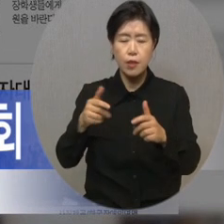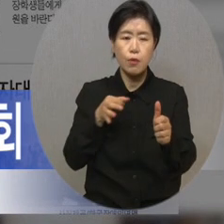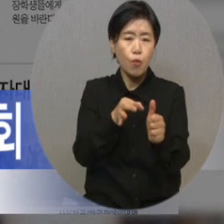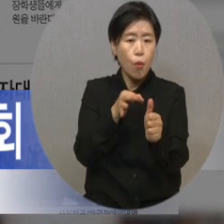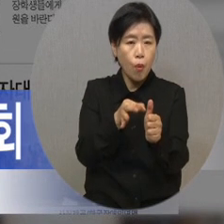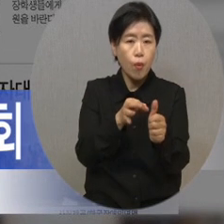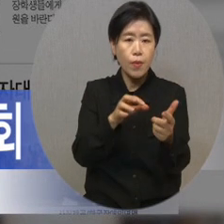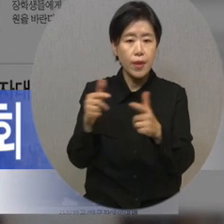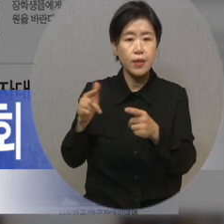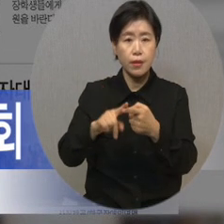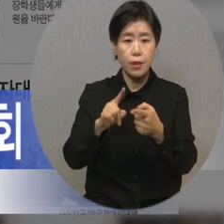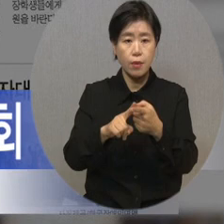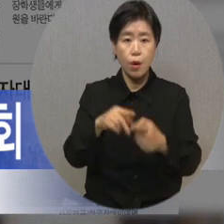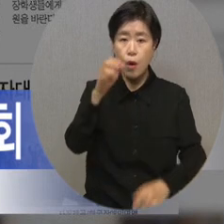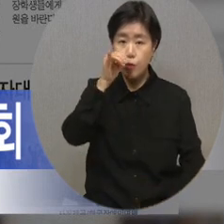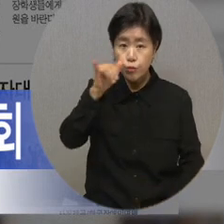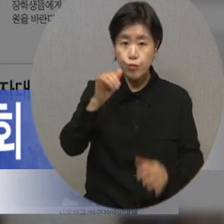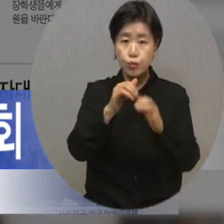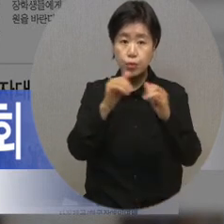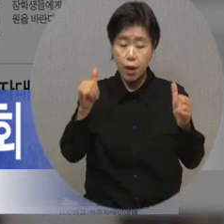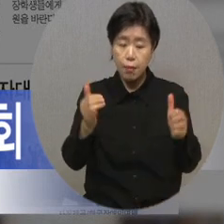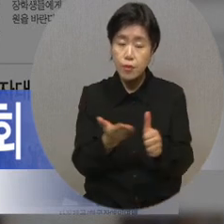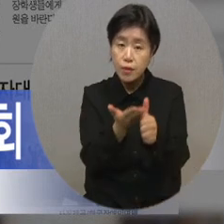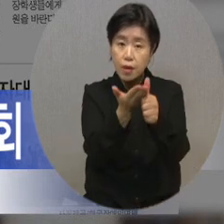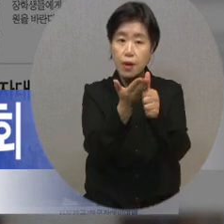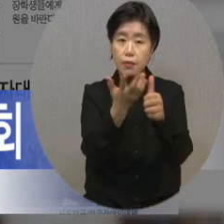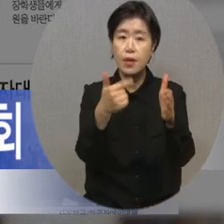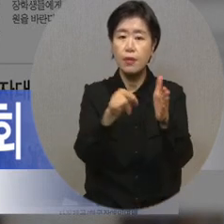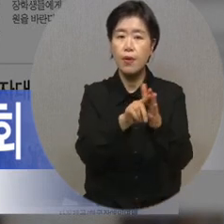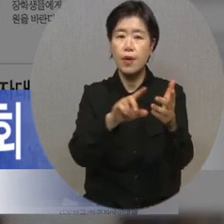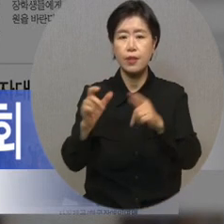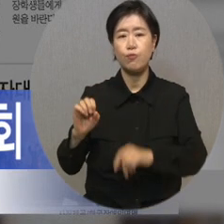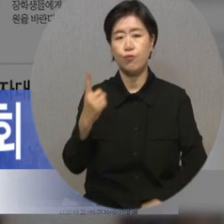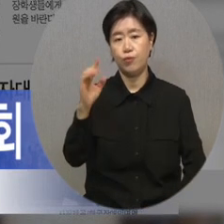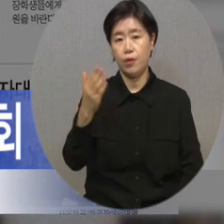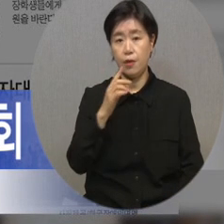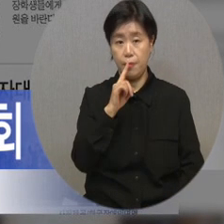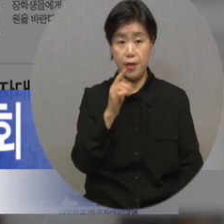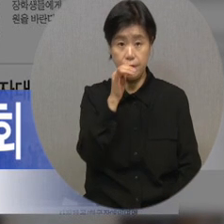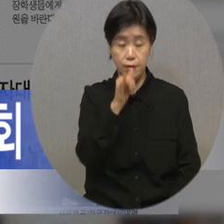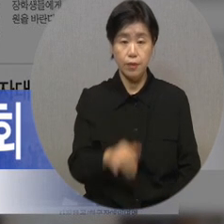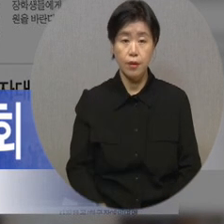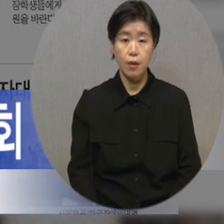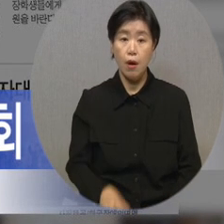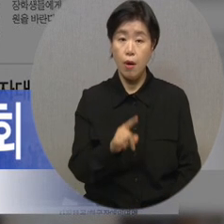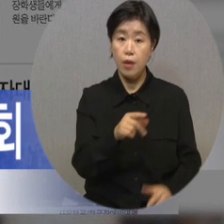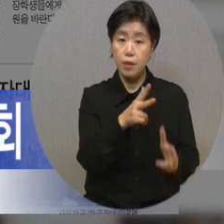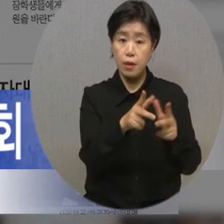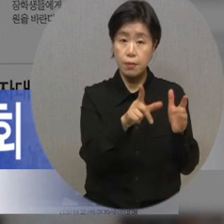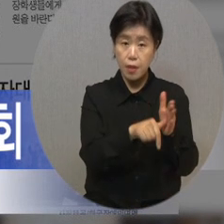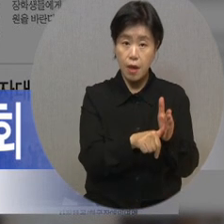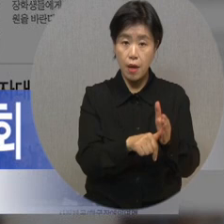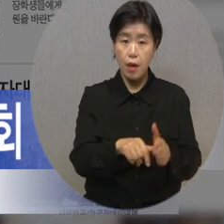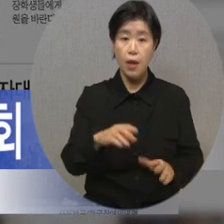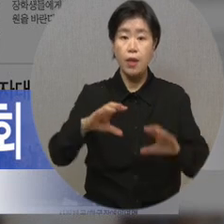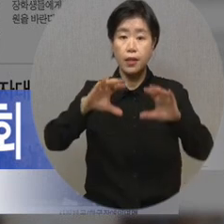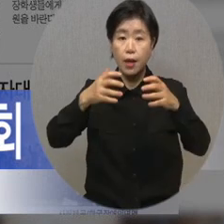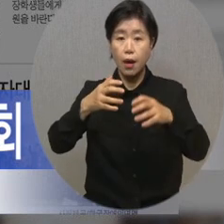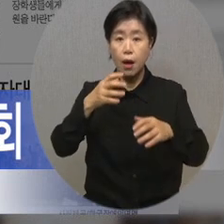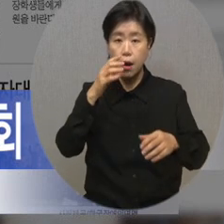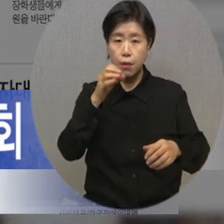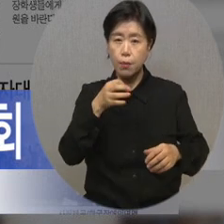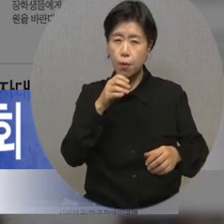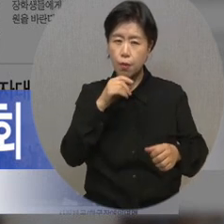우수 인재들의 성장 기반을 마련하는 계기가 됐다고 설명하고 있습니다 또한 장학 사업에는 국가 과학 기술 인력